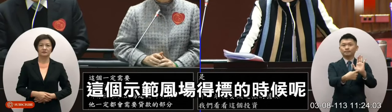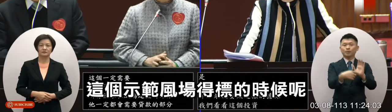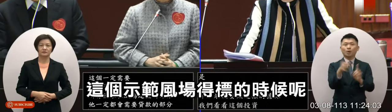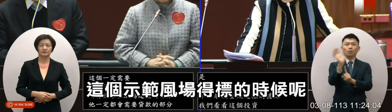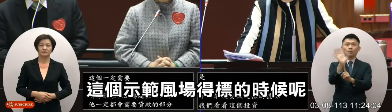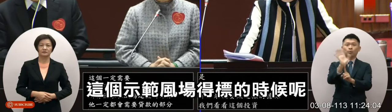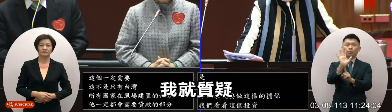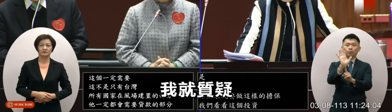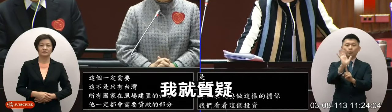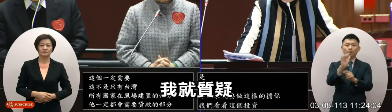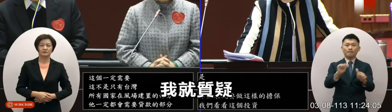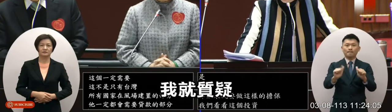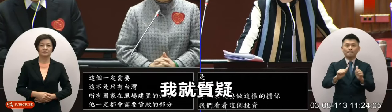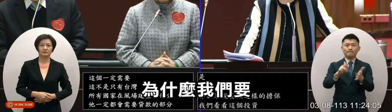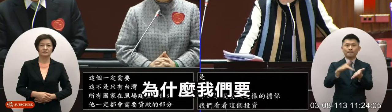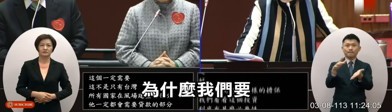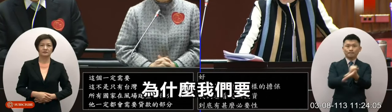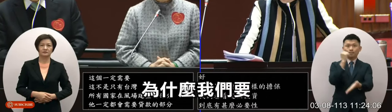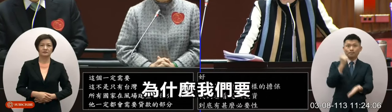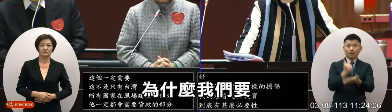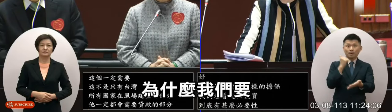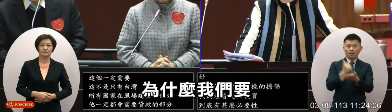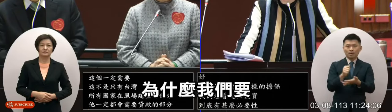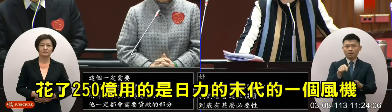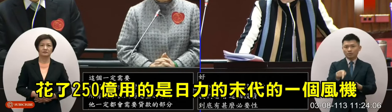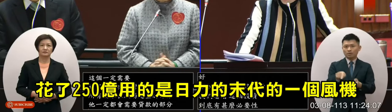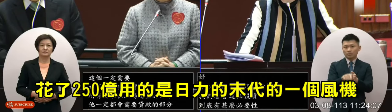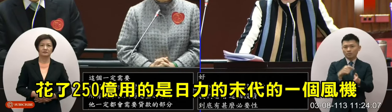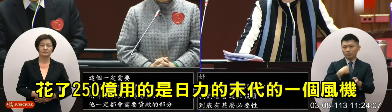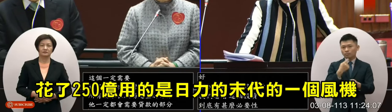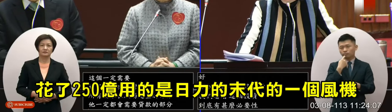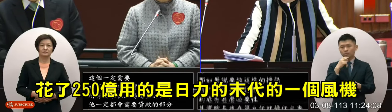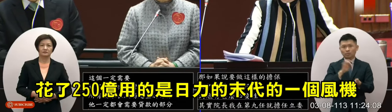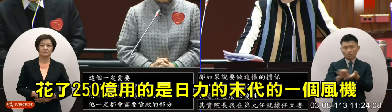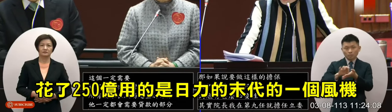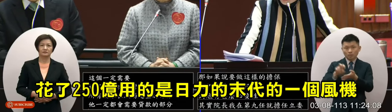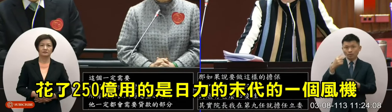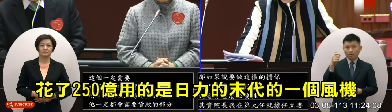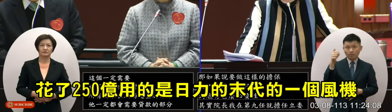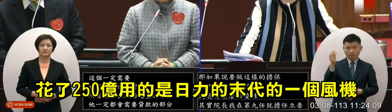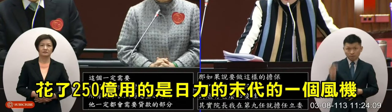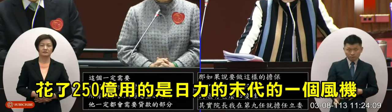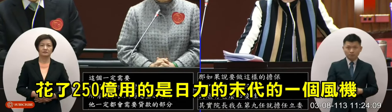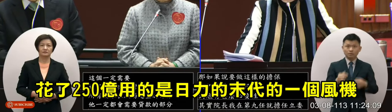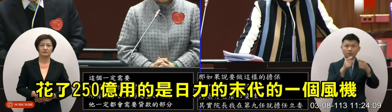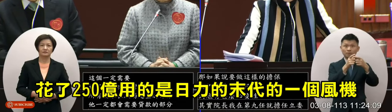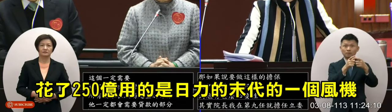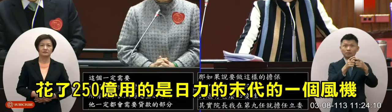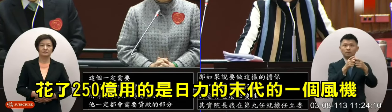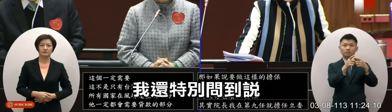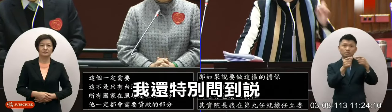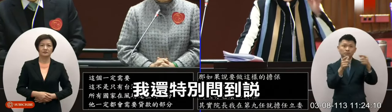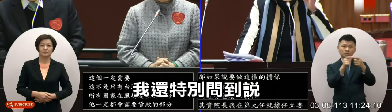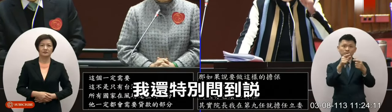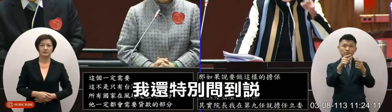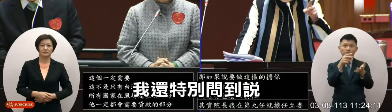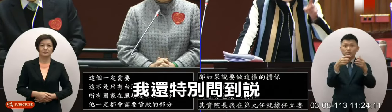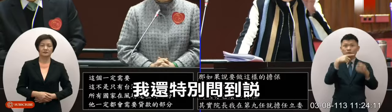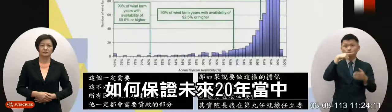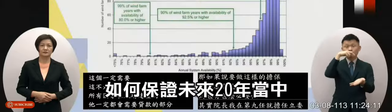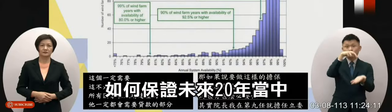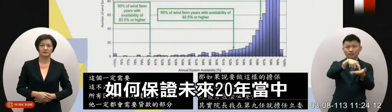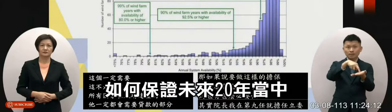示范风场得标的时候呢，我就质疑为什么我们要花了250亿，用的是日立的末代的一个风机，我还特别